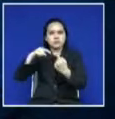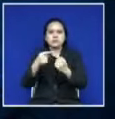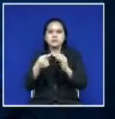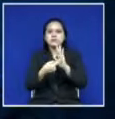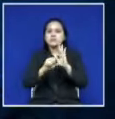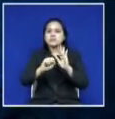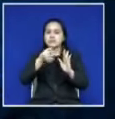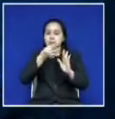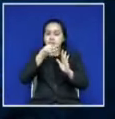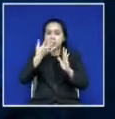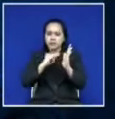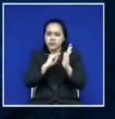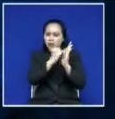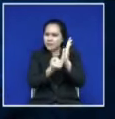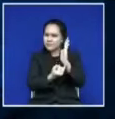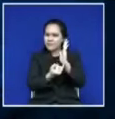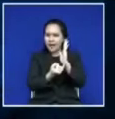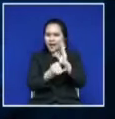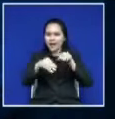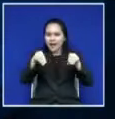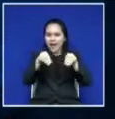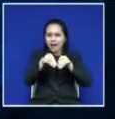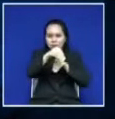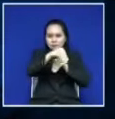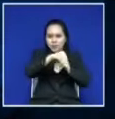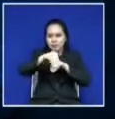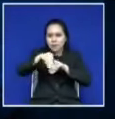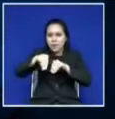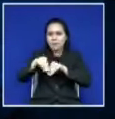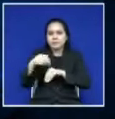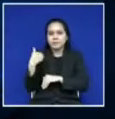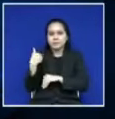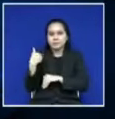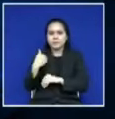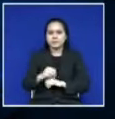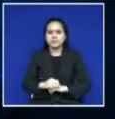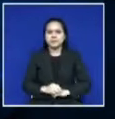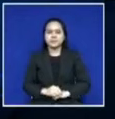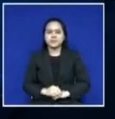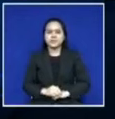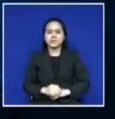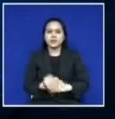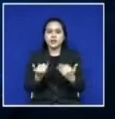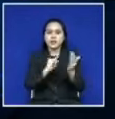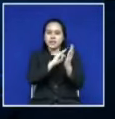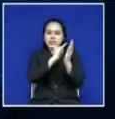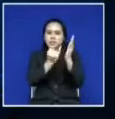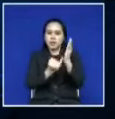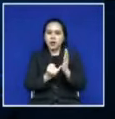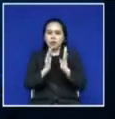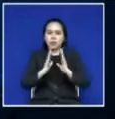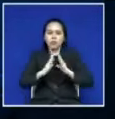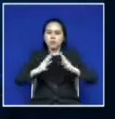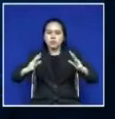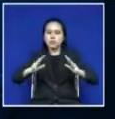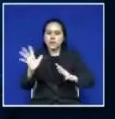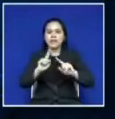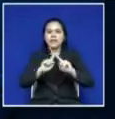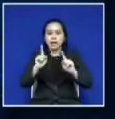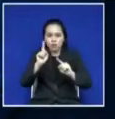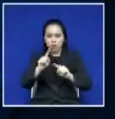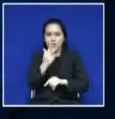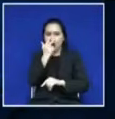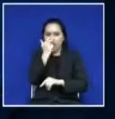ในขณะนี้เราก็ถึงแม้จังหวัดอื่นเนี่ยไม่ได้ยังไม่ได้มีเคสขณะนี้เราก็เฝ้าระวังแล้วนะครับเราก็เข้า